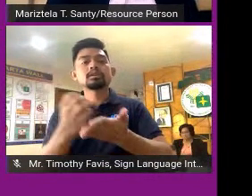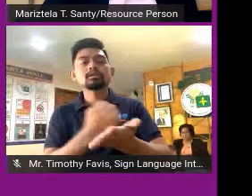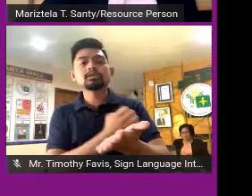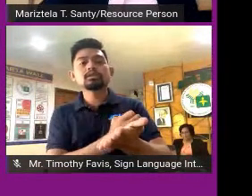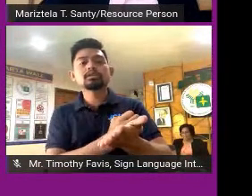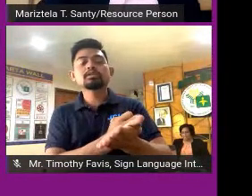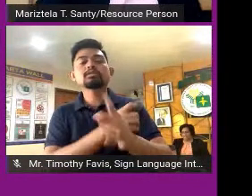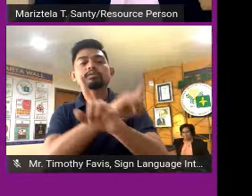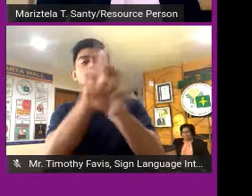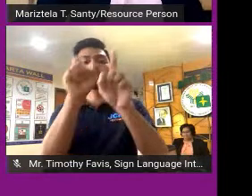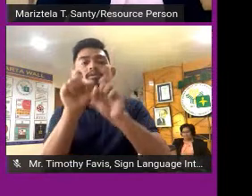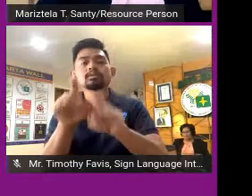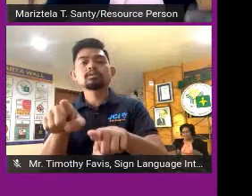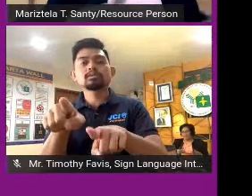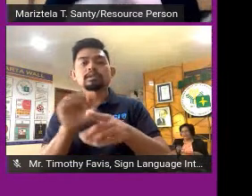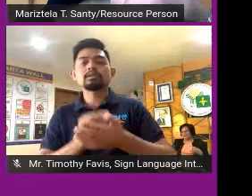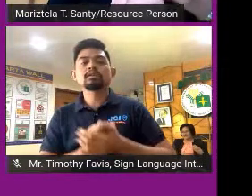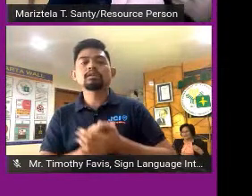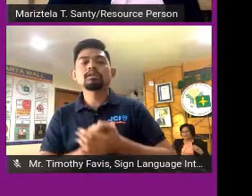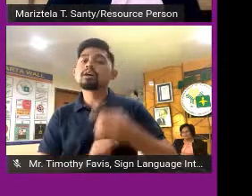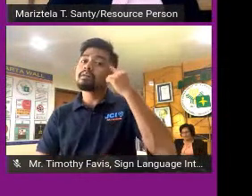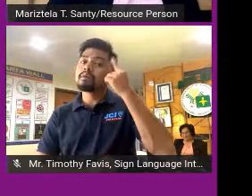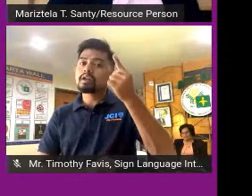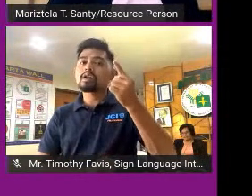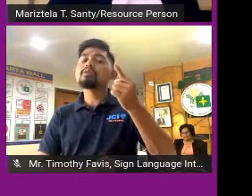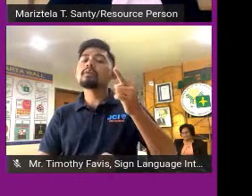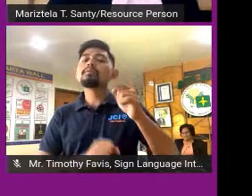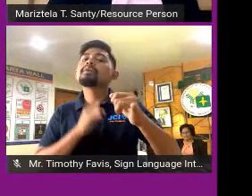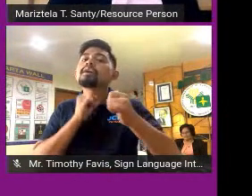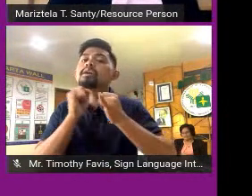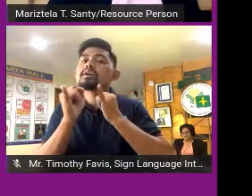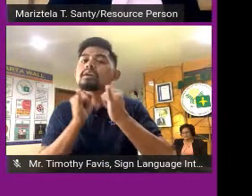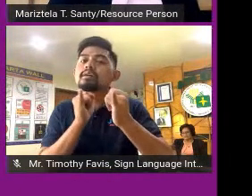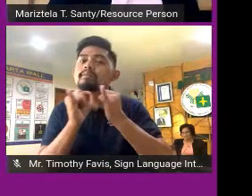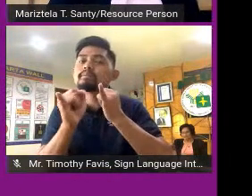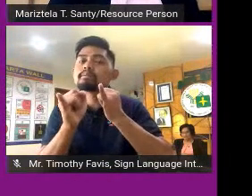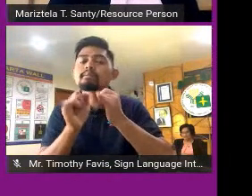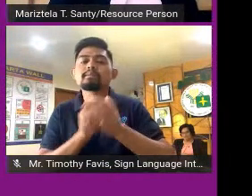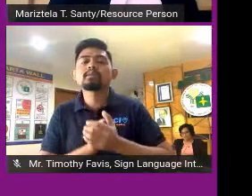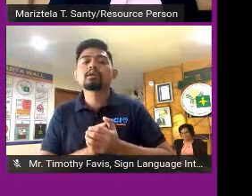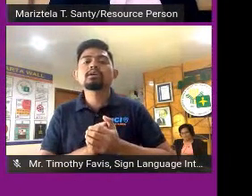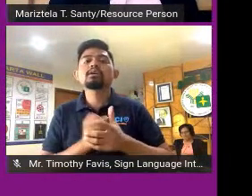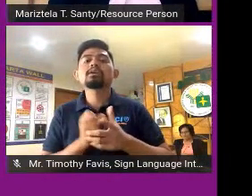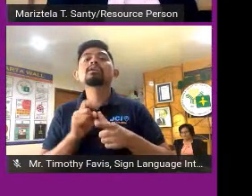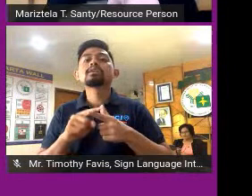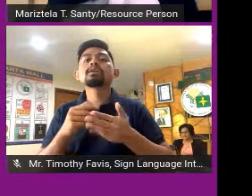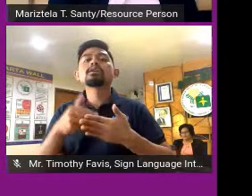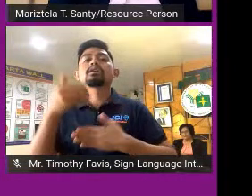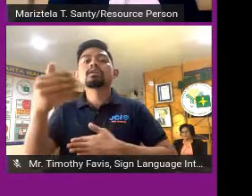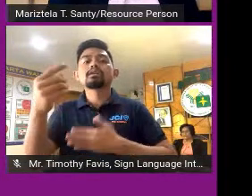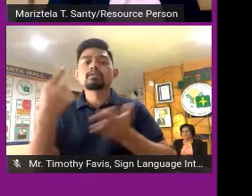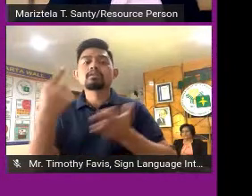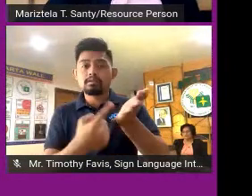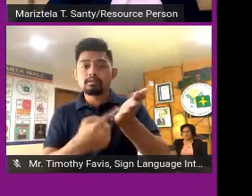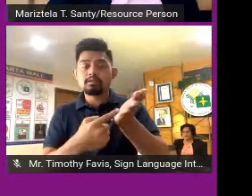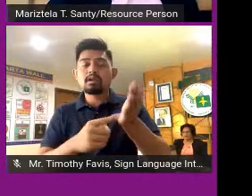question para po maging interactive tayo. Then we will discuss after the